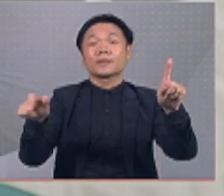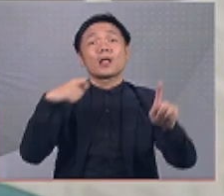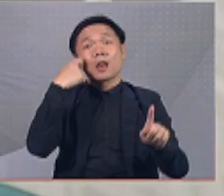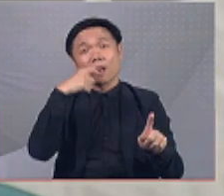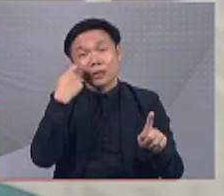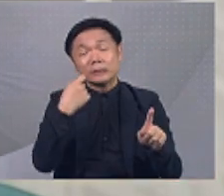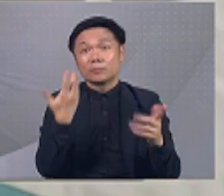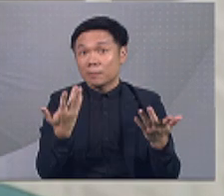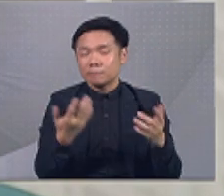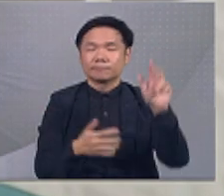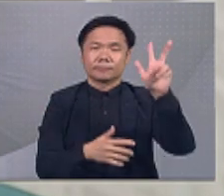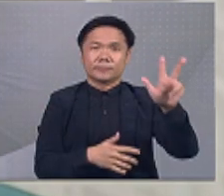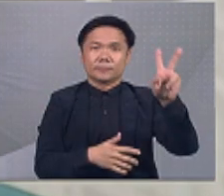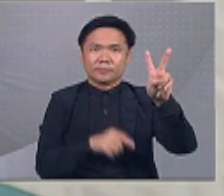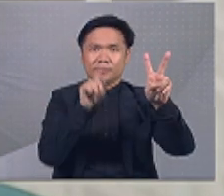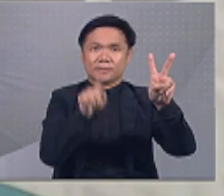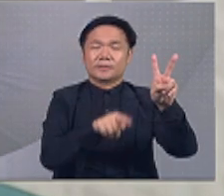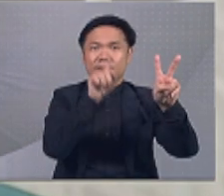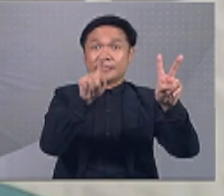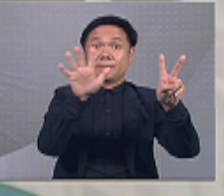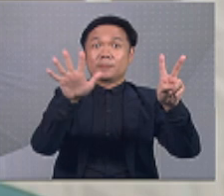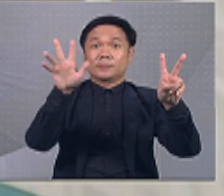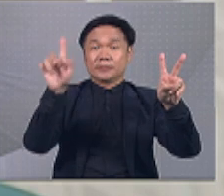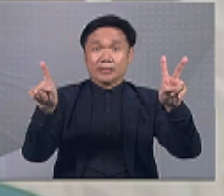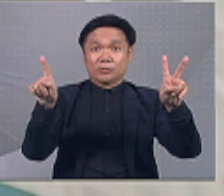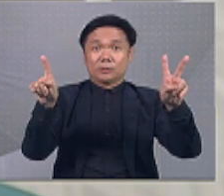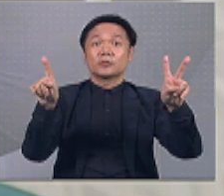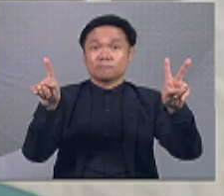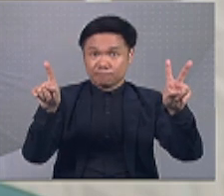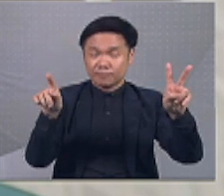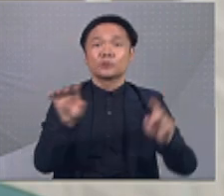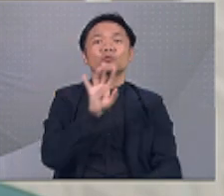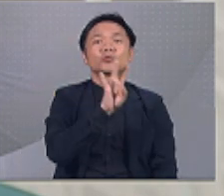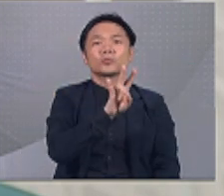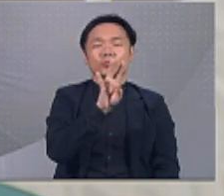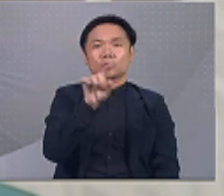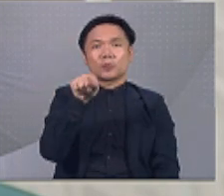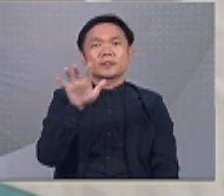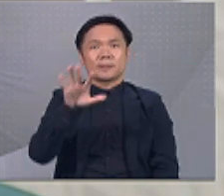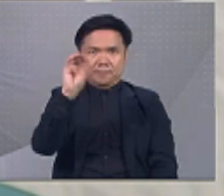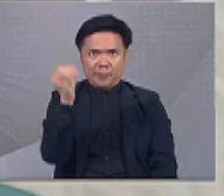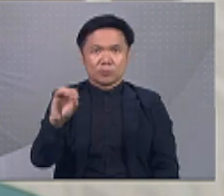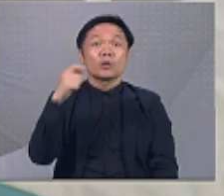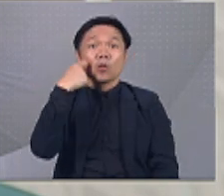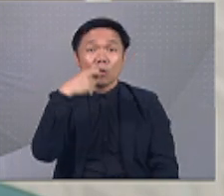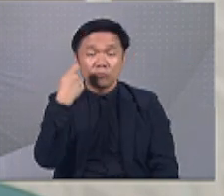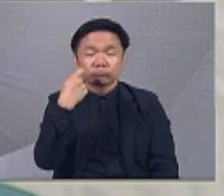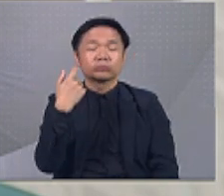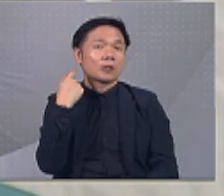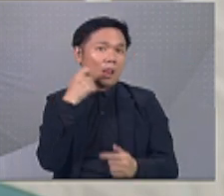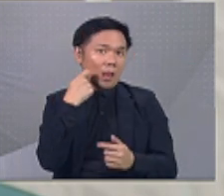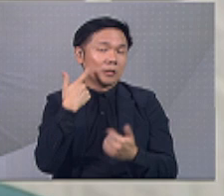oleh 32150 satu yaitu 7075 peratus jumlah Kaesang positiflah